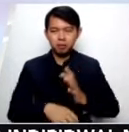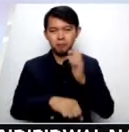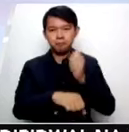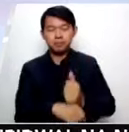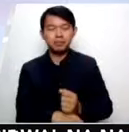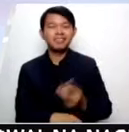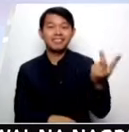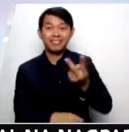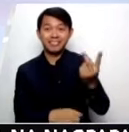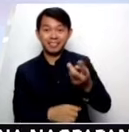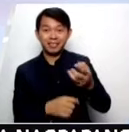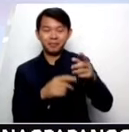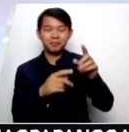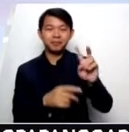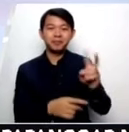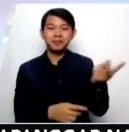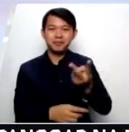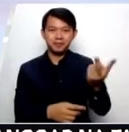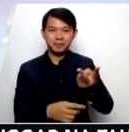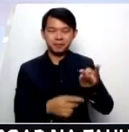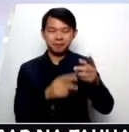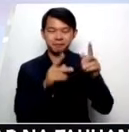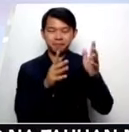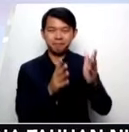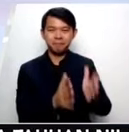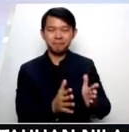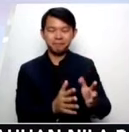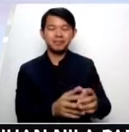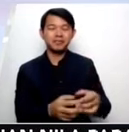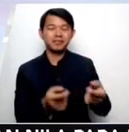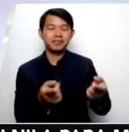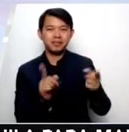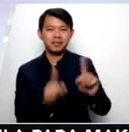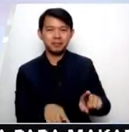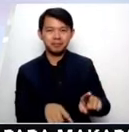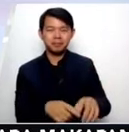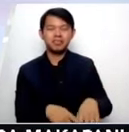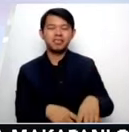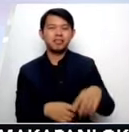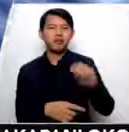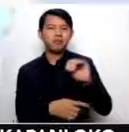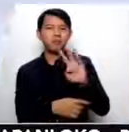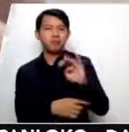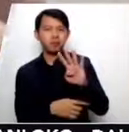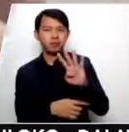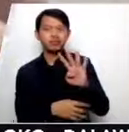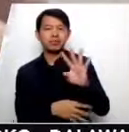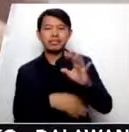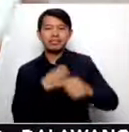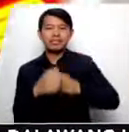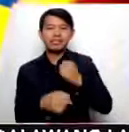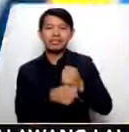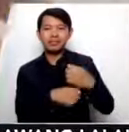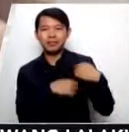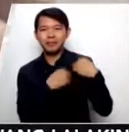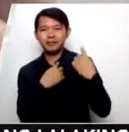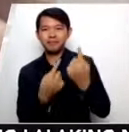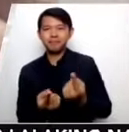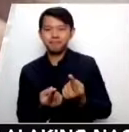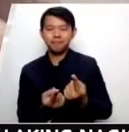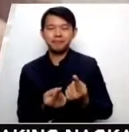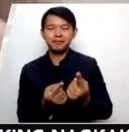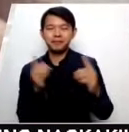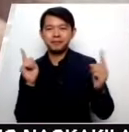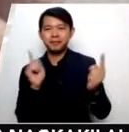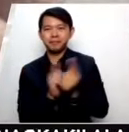boraca mahigit isang Dekada na ang lumipas pusuan na yan sa report ni Ian Cruz